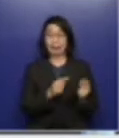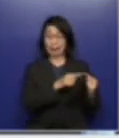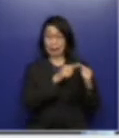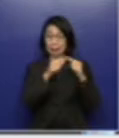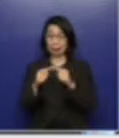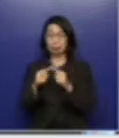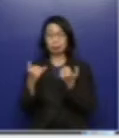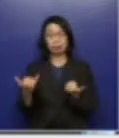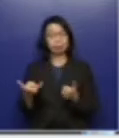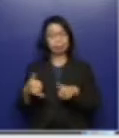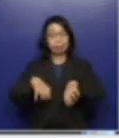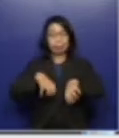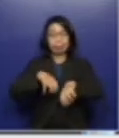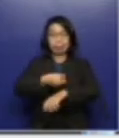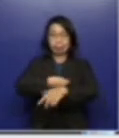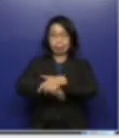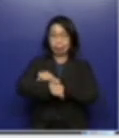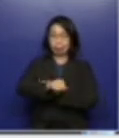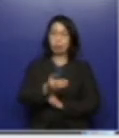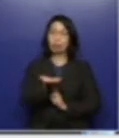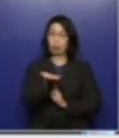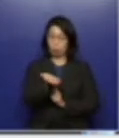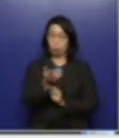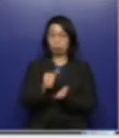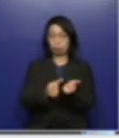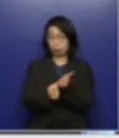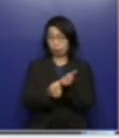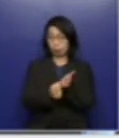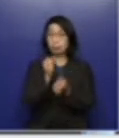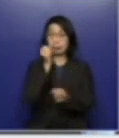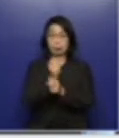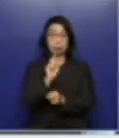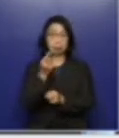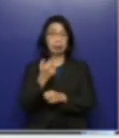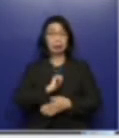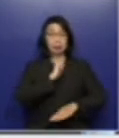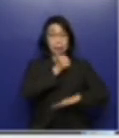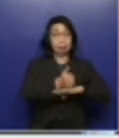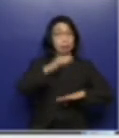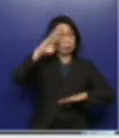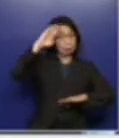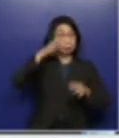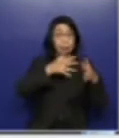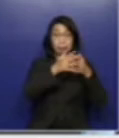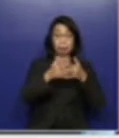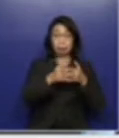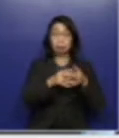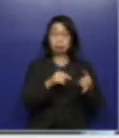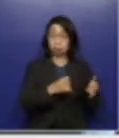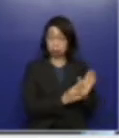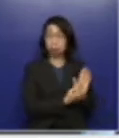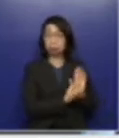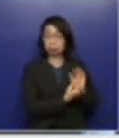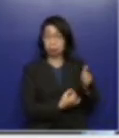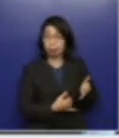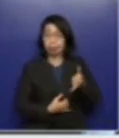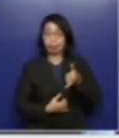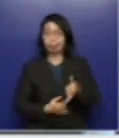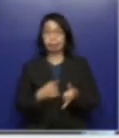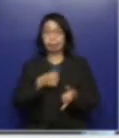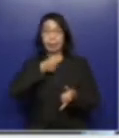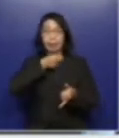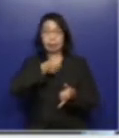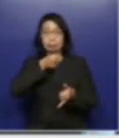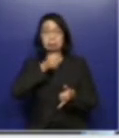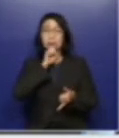การปฏิบัติตามข้อเรียกร้องข้อเสนอนะครับโดยท่านผบ.ทบ.ก็ออกมาบอกว่าการที่ผบ.